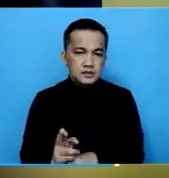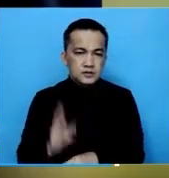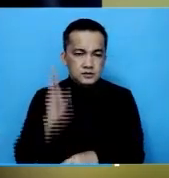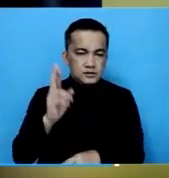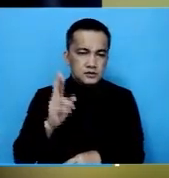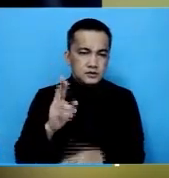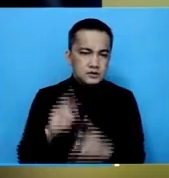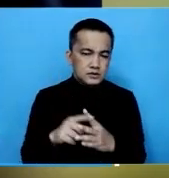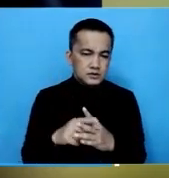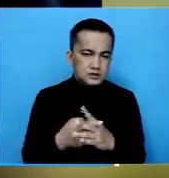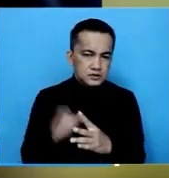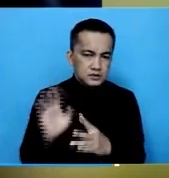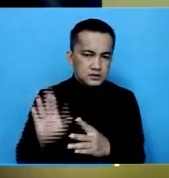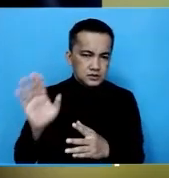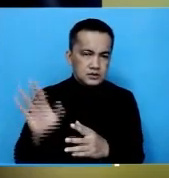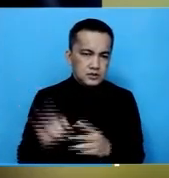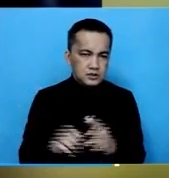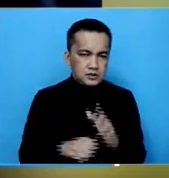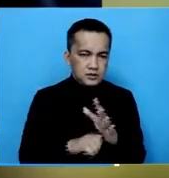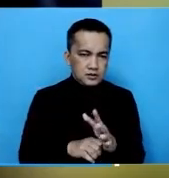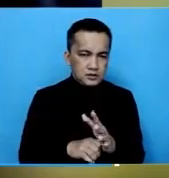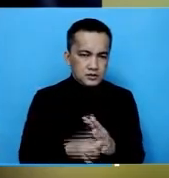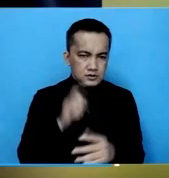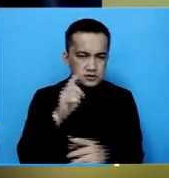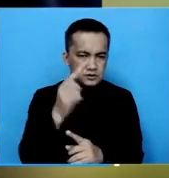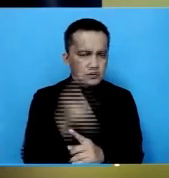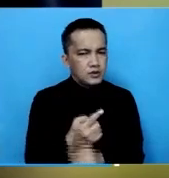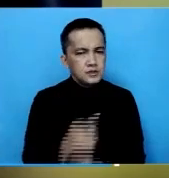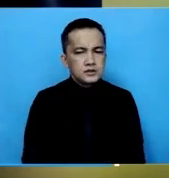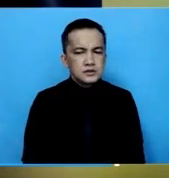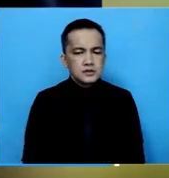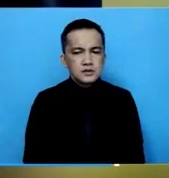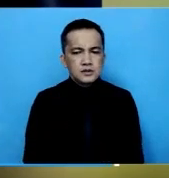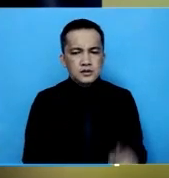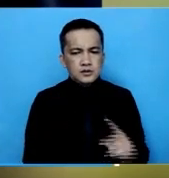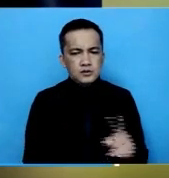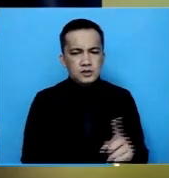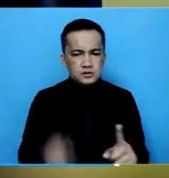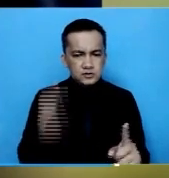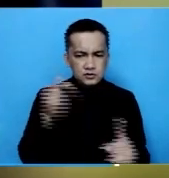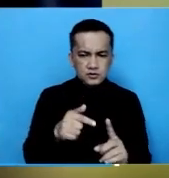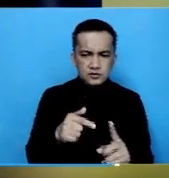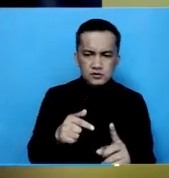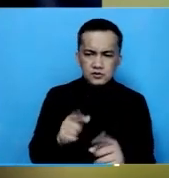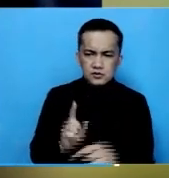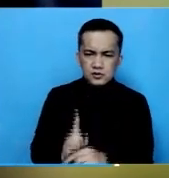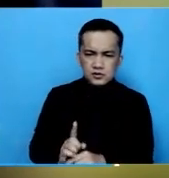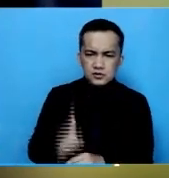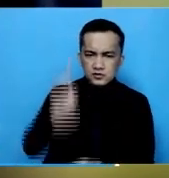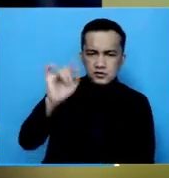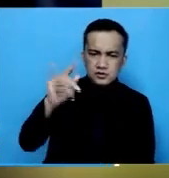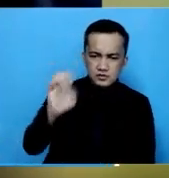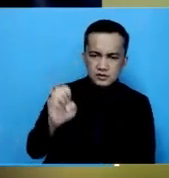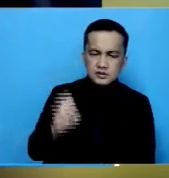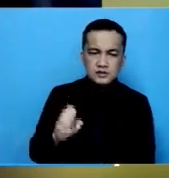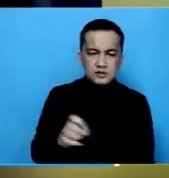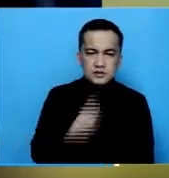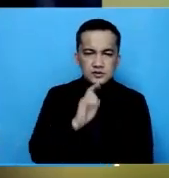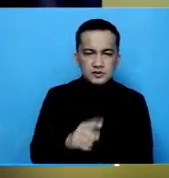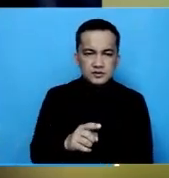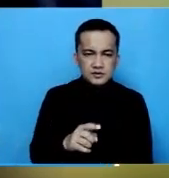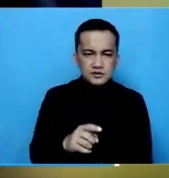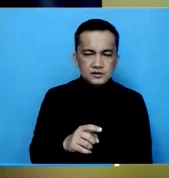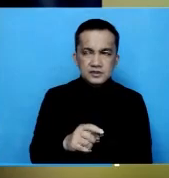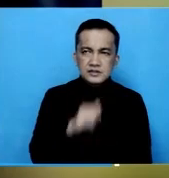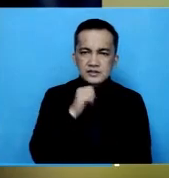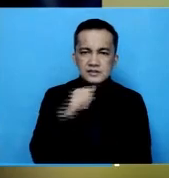nilo-launch po nila, let's say sa isang buwan, at ano po ba yung pakay nila po dito? Papuntang space po ba yan at talagang nilang